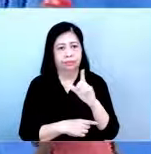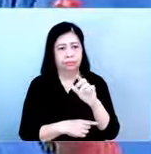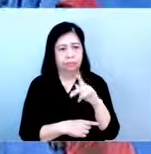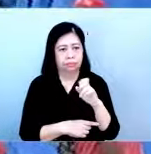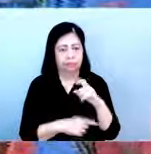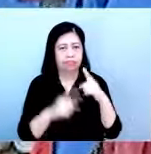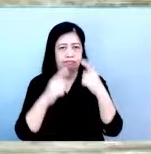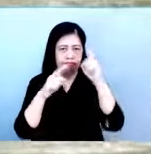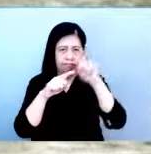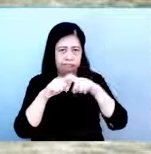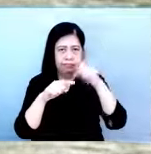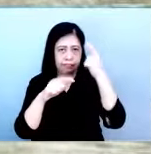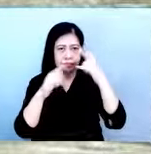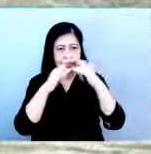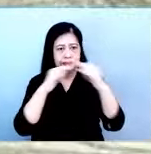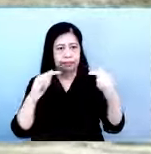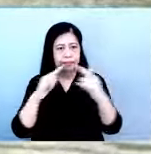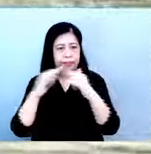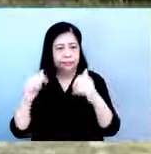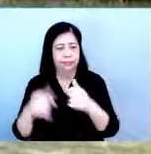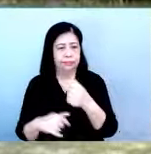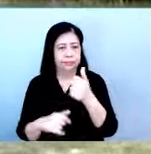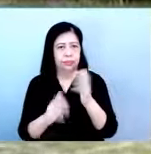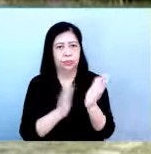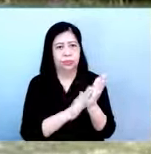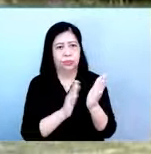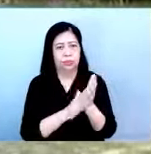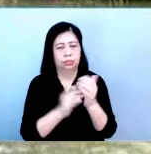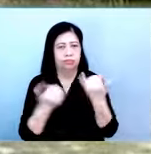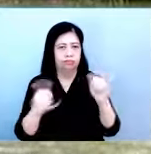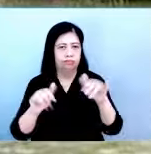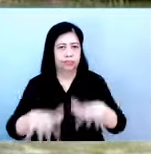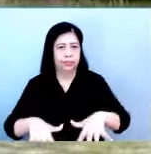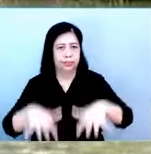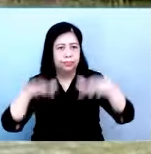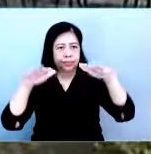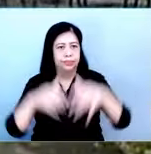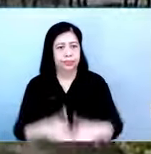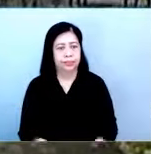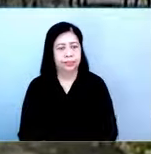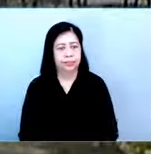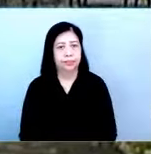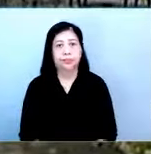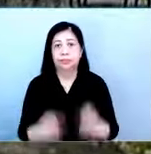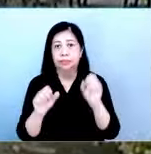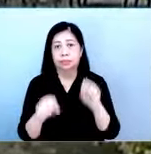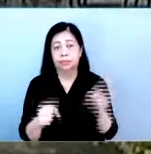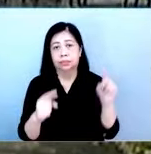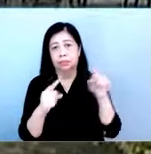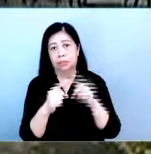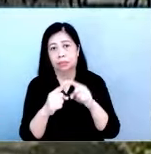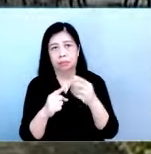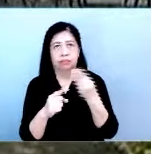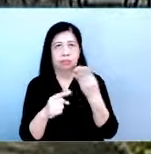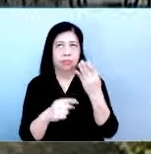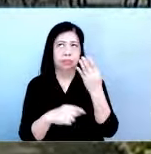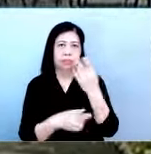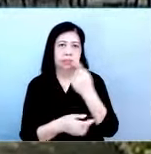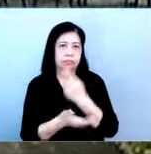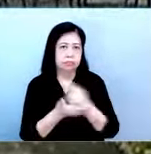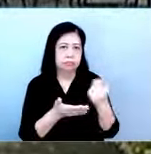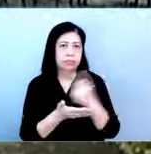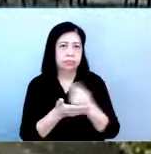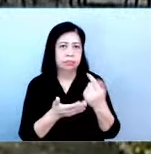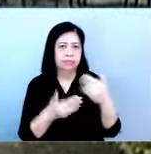pa rin tumutuloy. Nasa 10 eskwelahan naman ang lubog pa rin sa baha. Posibleng abutin pa raw ng ilang linggo bago humupa ang